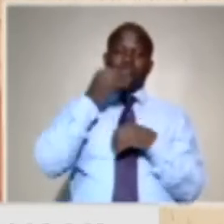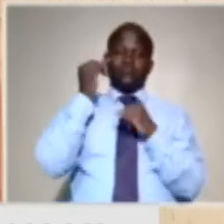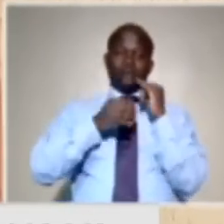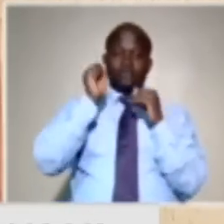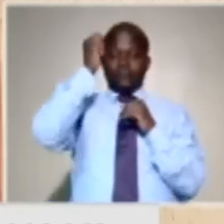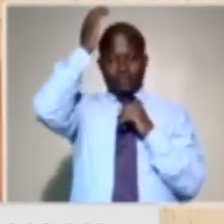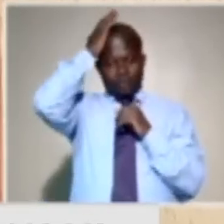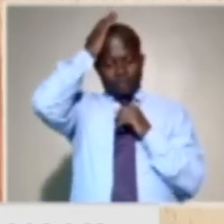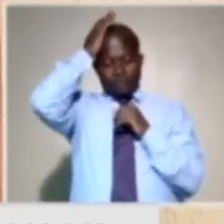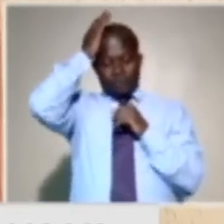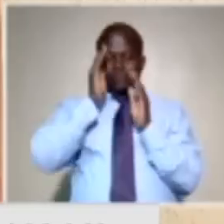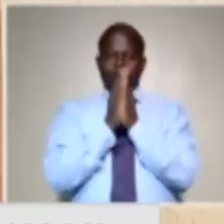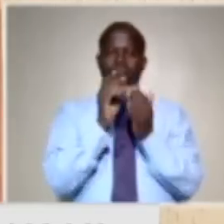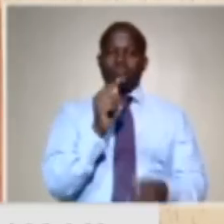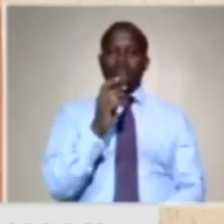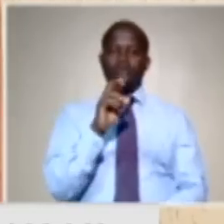Korani mu muryango we